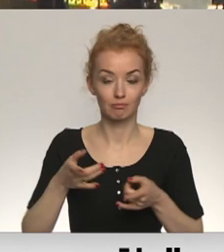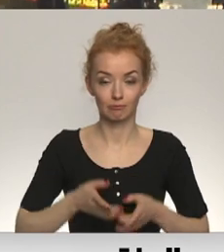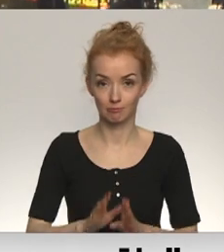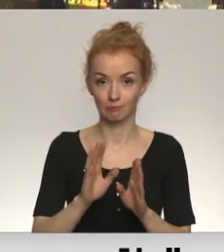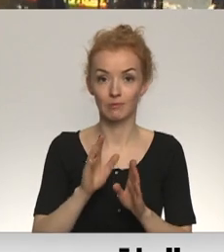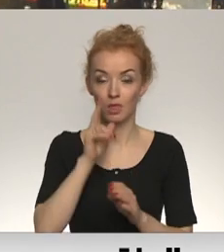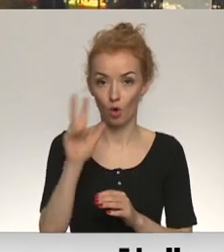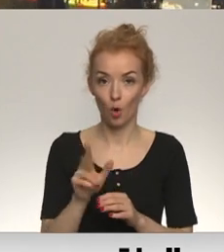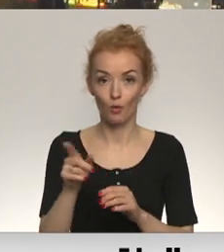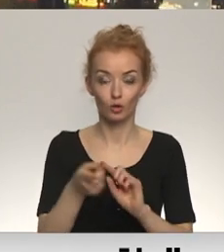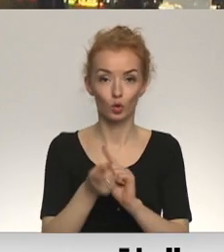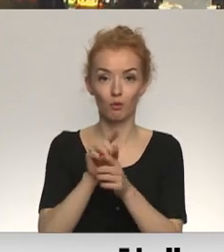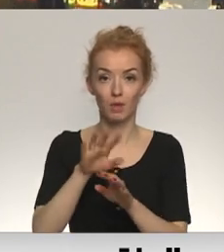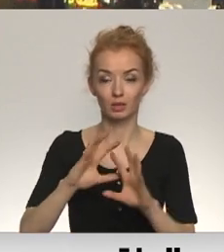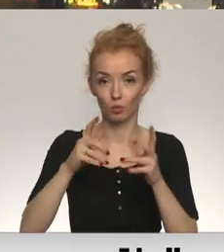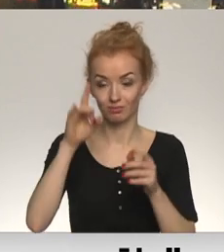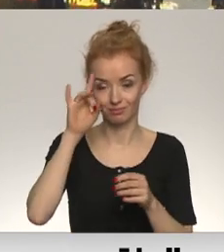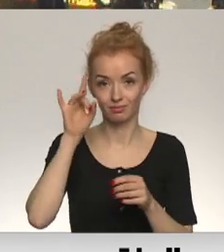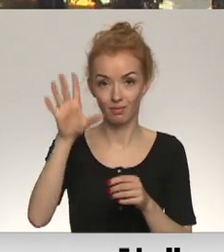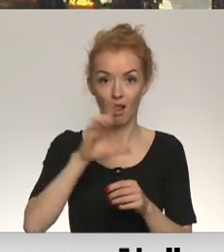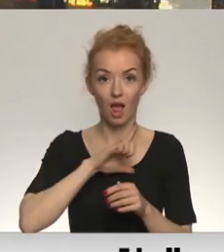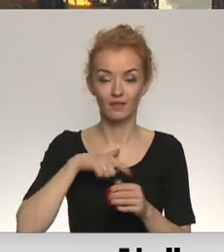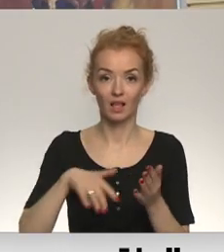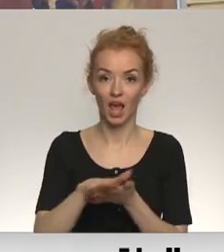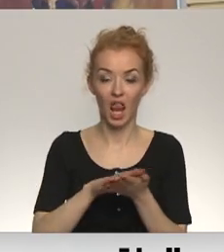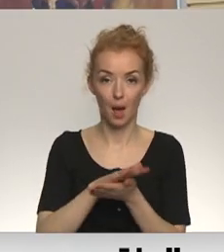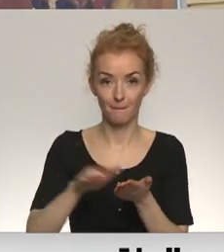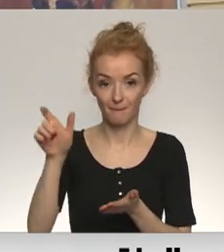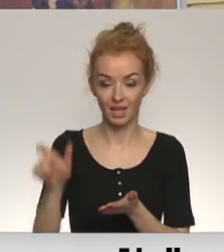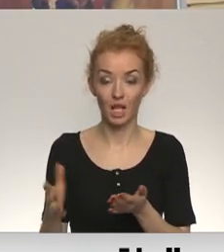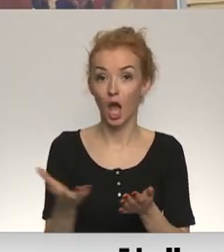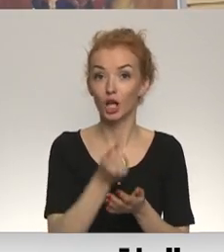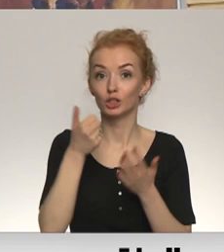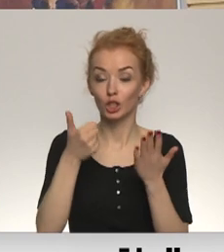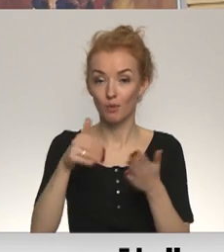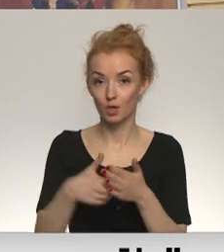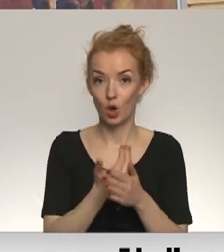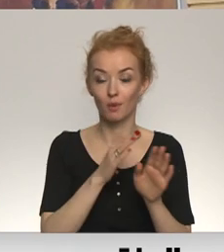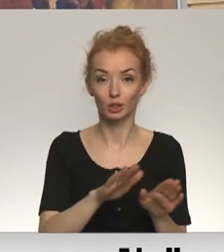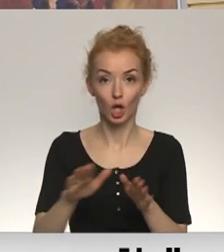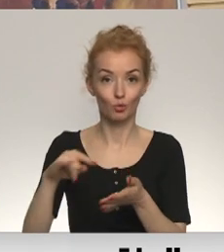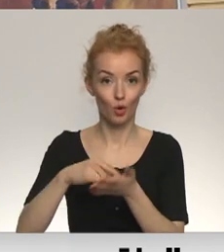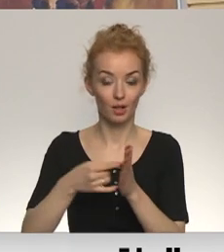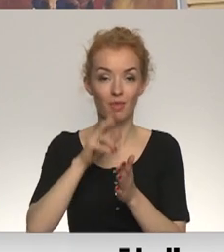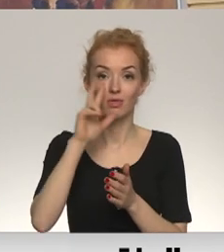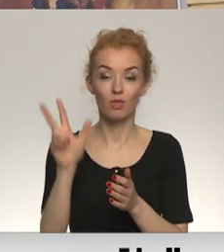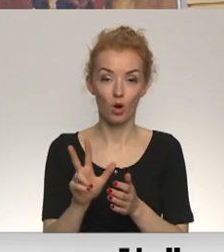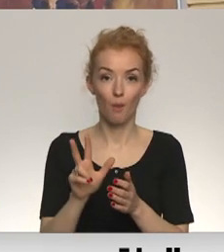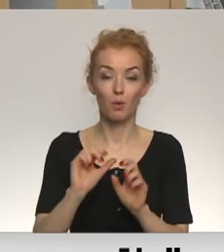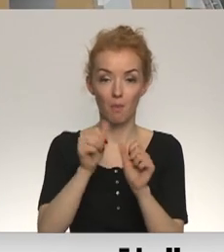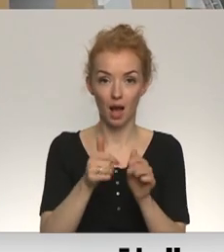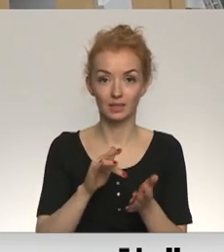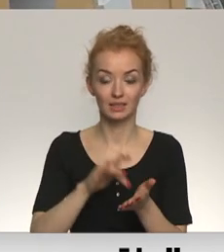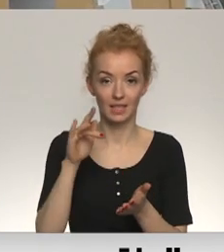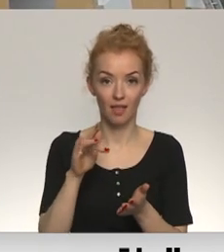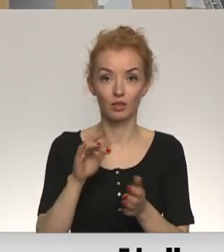par starptautiski pazīstamāko Latvijas keramiķi. Ar 6 jauniem izstāžu projektiem Daugavpils Marka Rotko mākslas